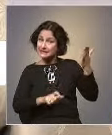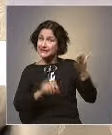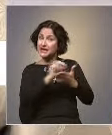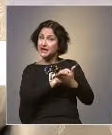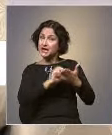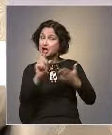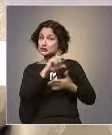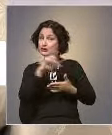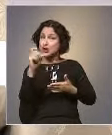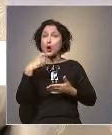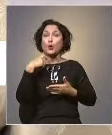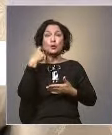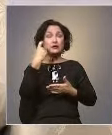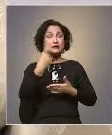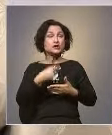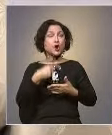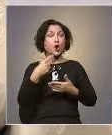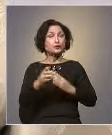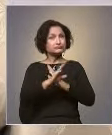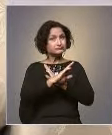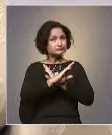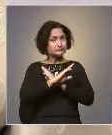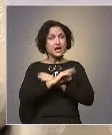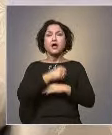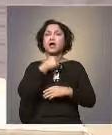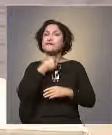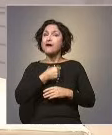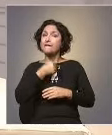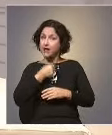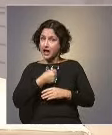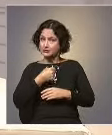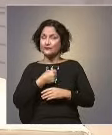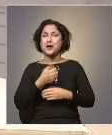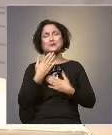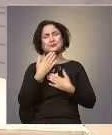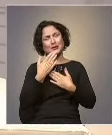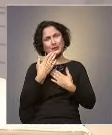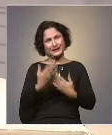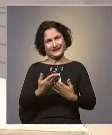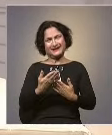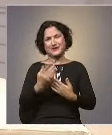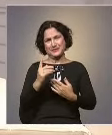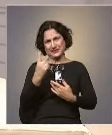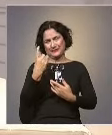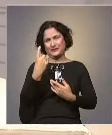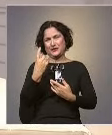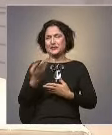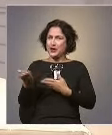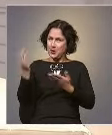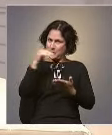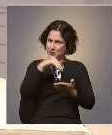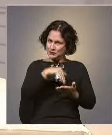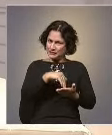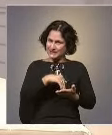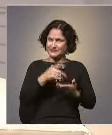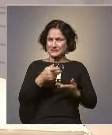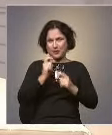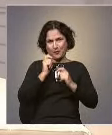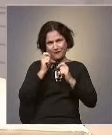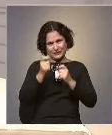100 годишната от кончината на Иван Вазов. Благодаря най-напред за поканата да участвам в вашето уважавано от мен